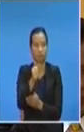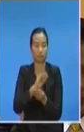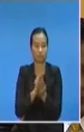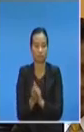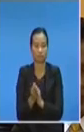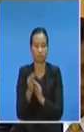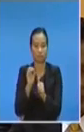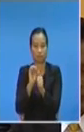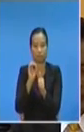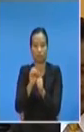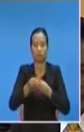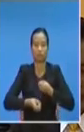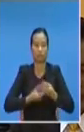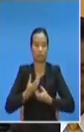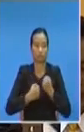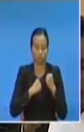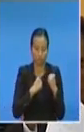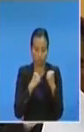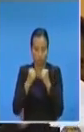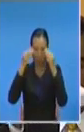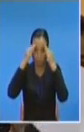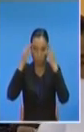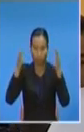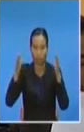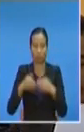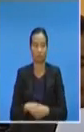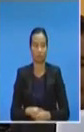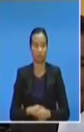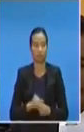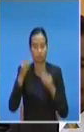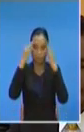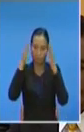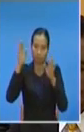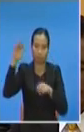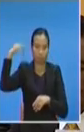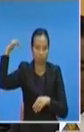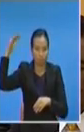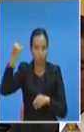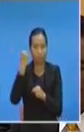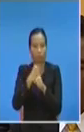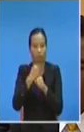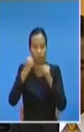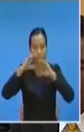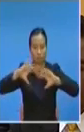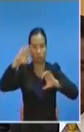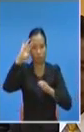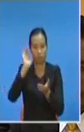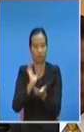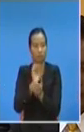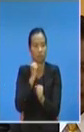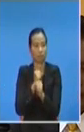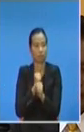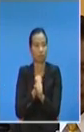ดในวันนี้เนี่ยก็พยายามที่จะเอาประสบการณ์แล้วก็ประสบการณ์จากข้าราชการตำรวจที่ทำหน้าที่ทางด้านกำลังพ